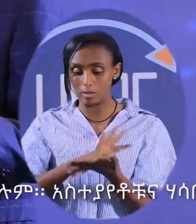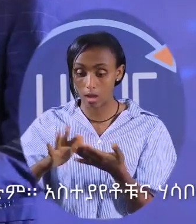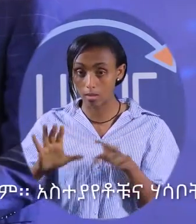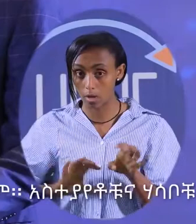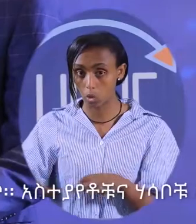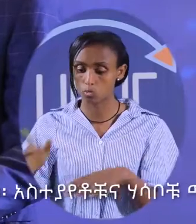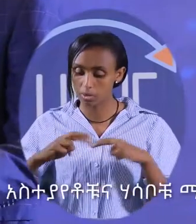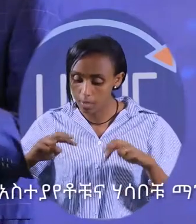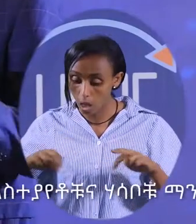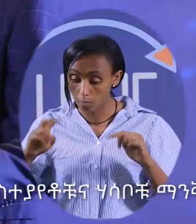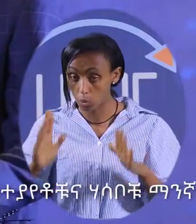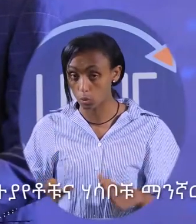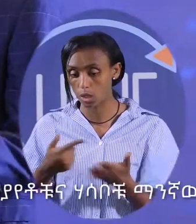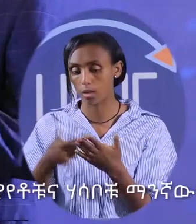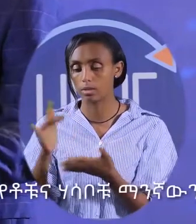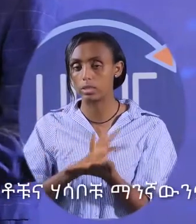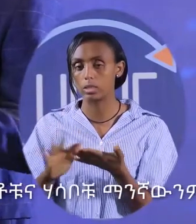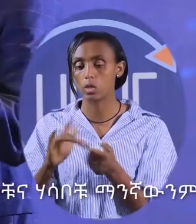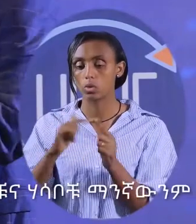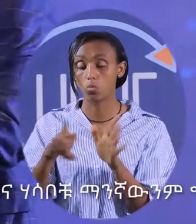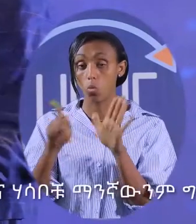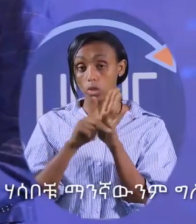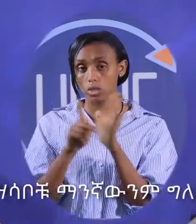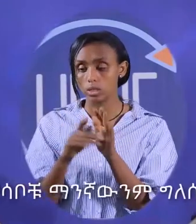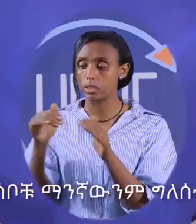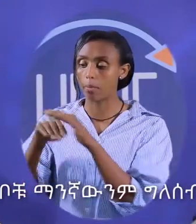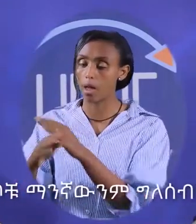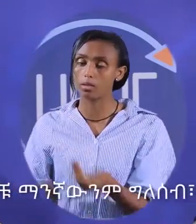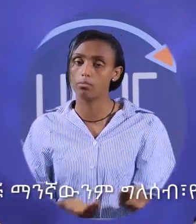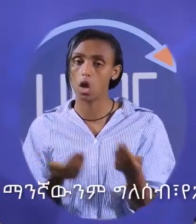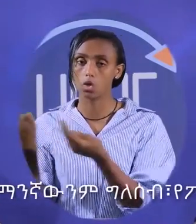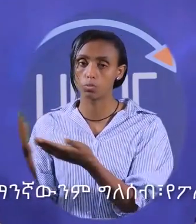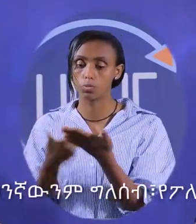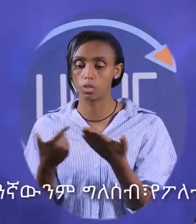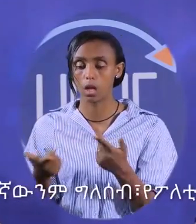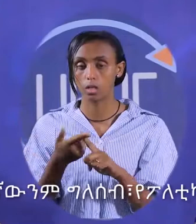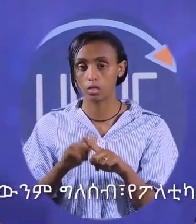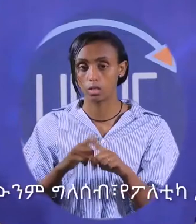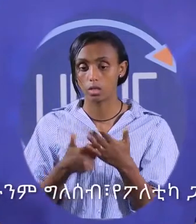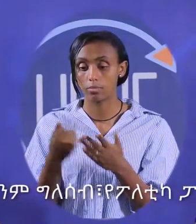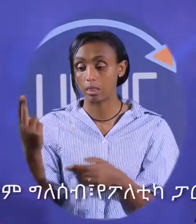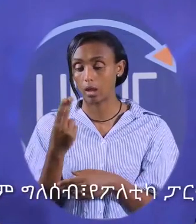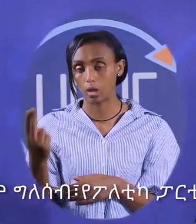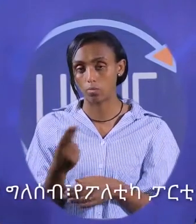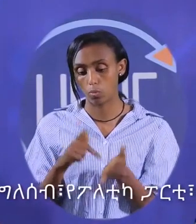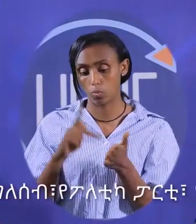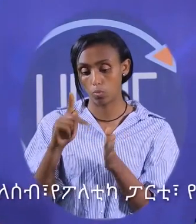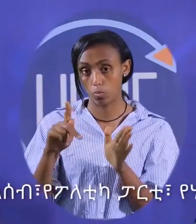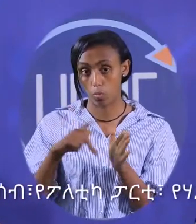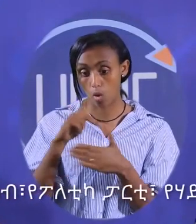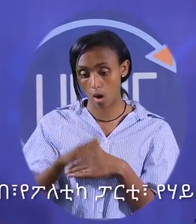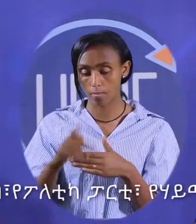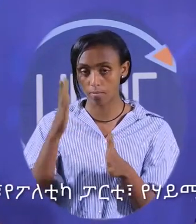የሚያደርጉ የሚመራመሩ ይህንን ጥናት ለፖሊሲ ግባት የሚያቀርቡ እንደገና ይህንን ፖሊሲ የሚጠቀሙ ፕሮግራም